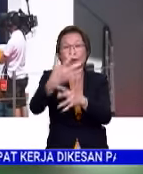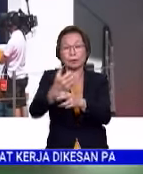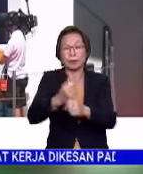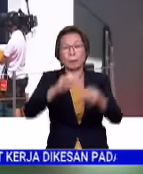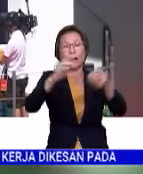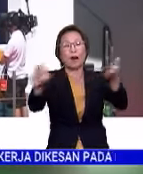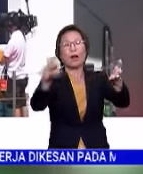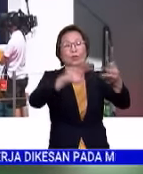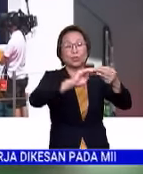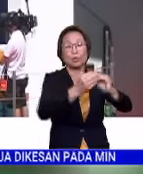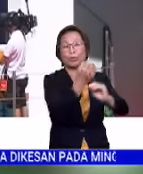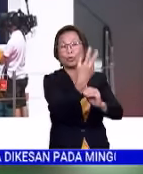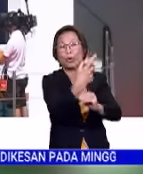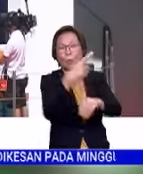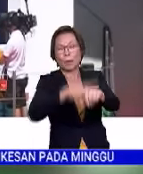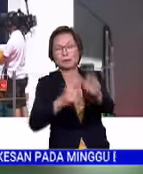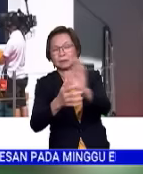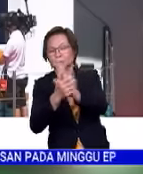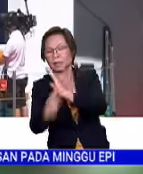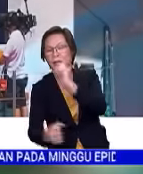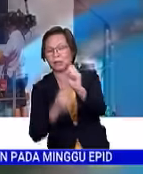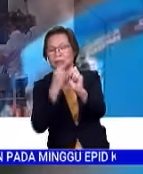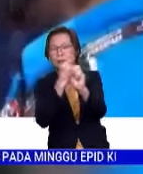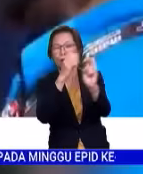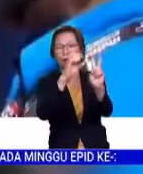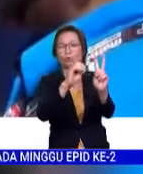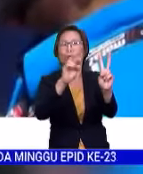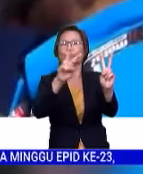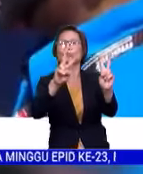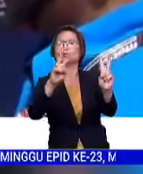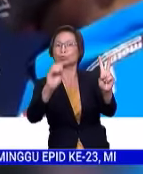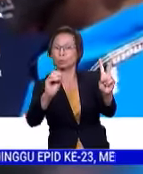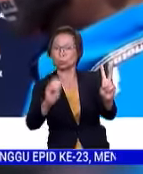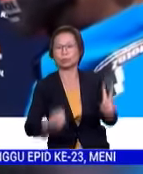ke-12 semasa sesi kelayakan tahun lepas.